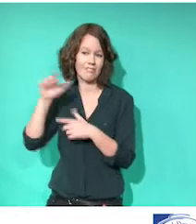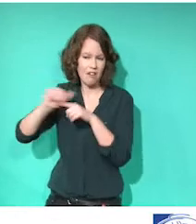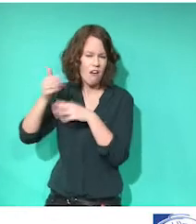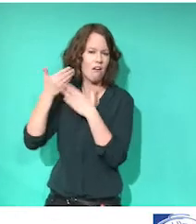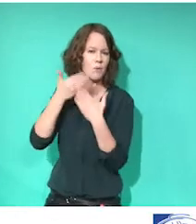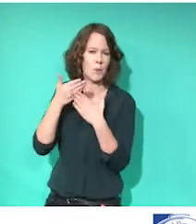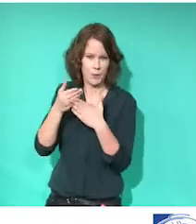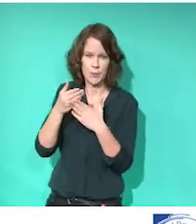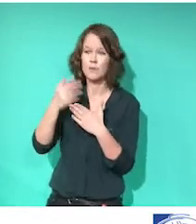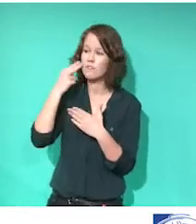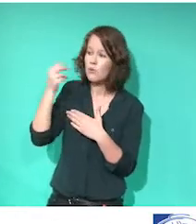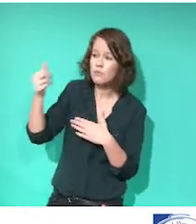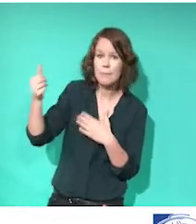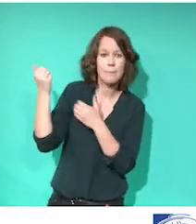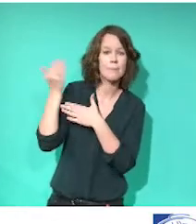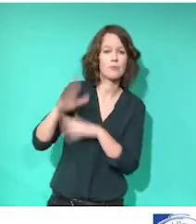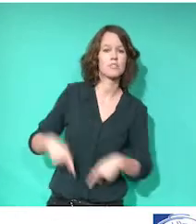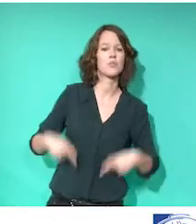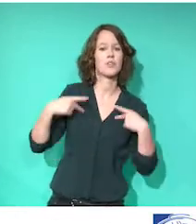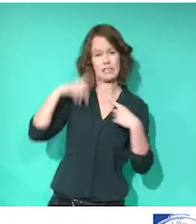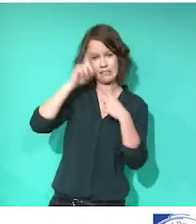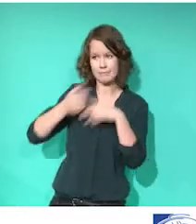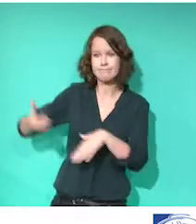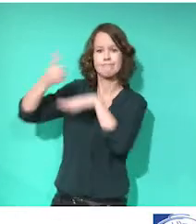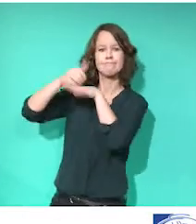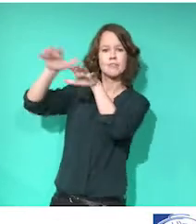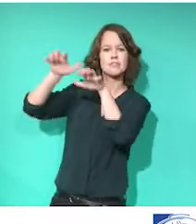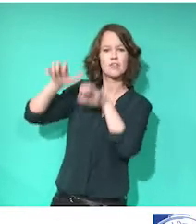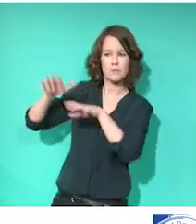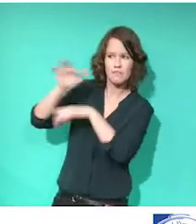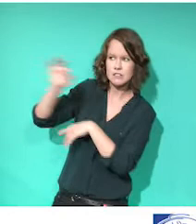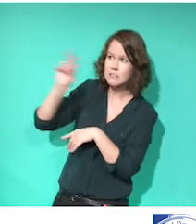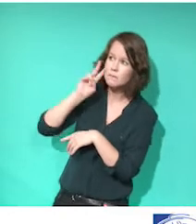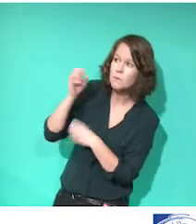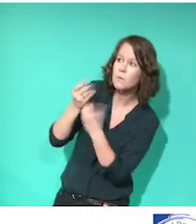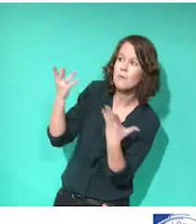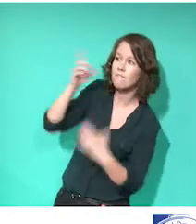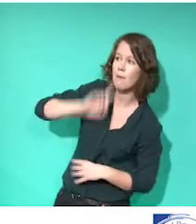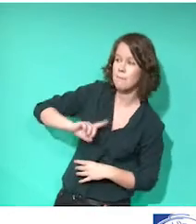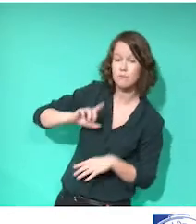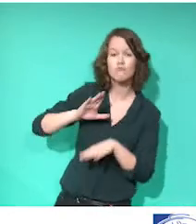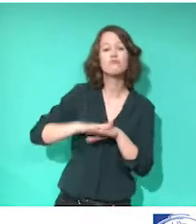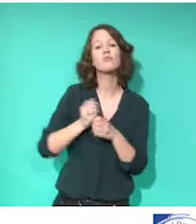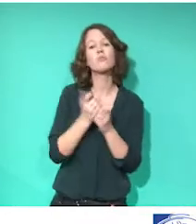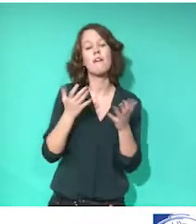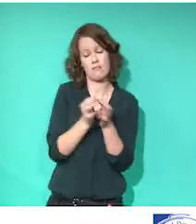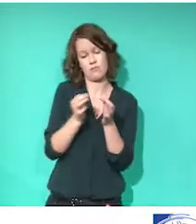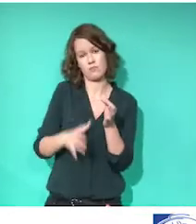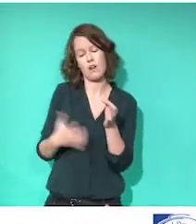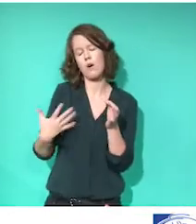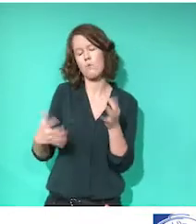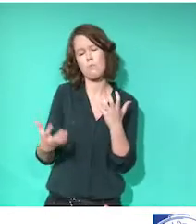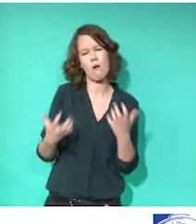les exécutifs des organisations. Le constat qui est fait dans cette étude est éloquent. La part des femmes dans